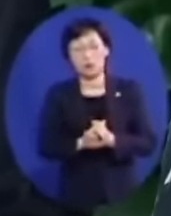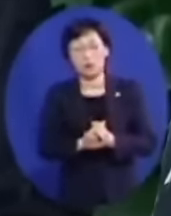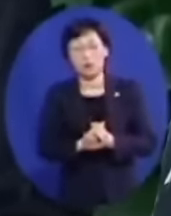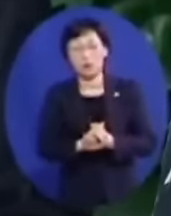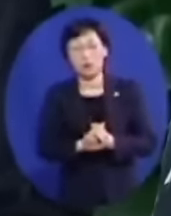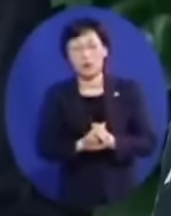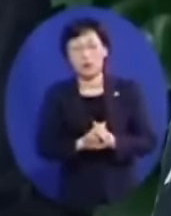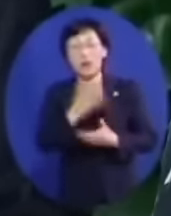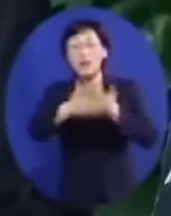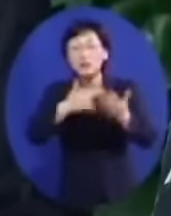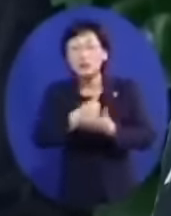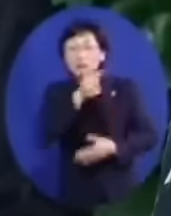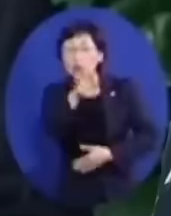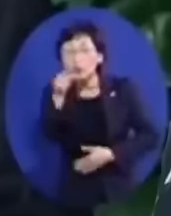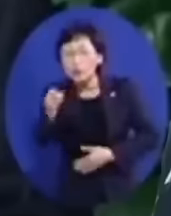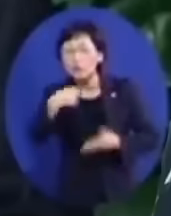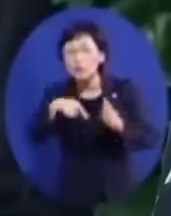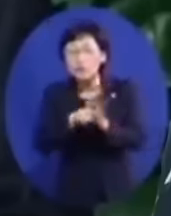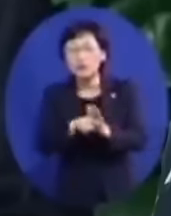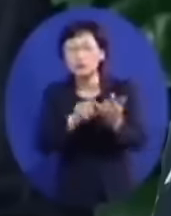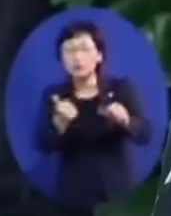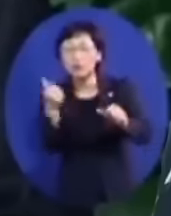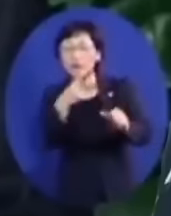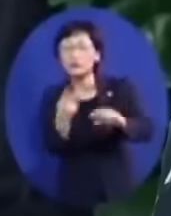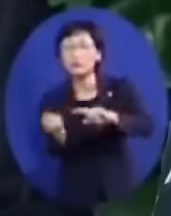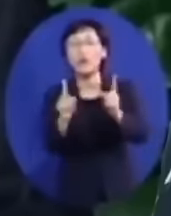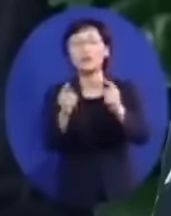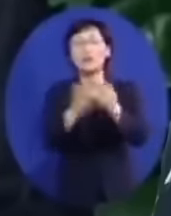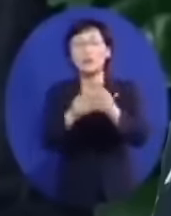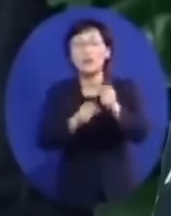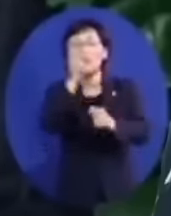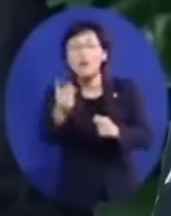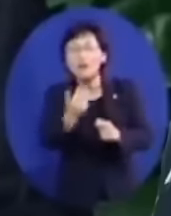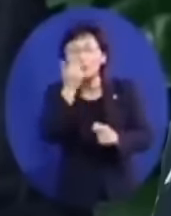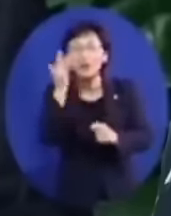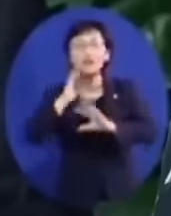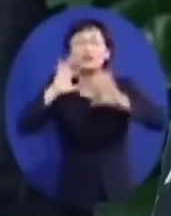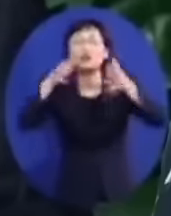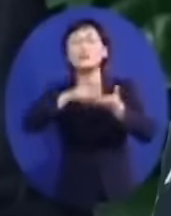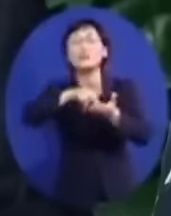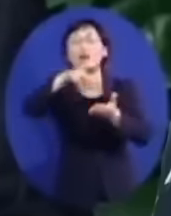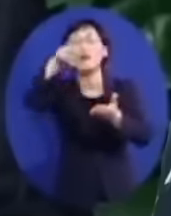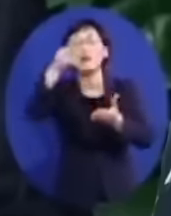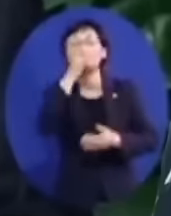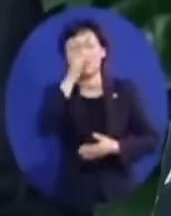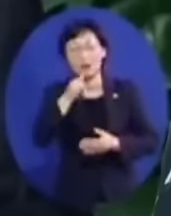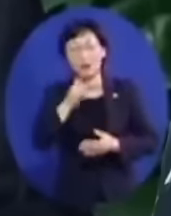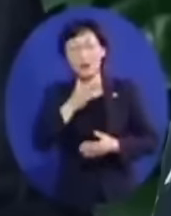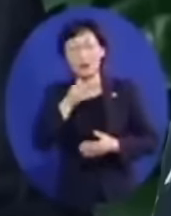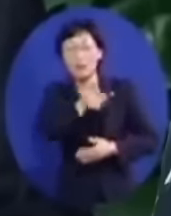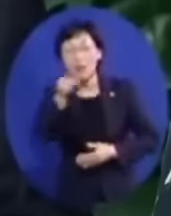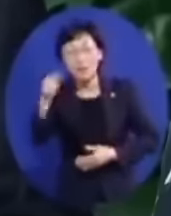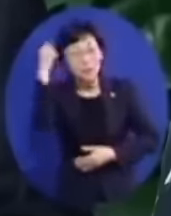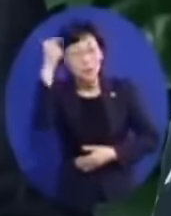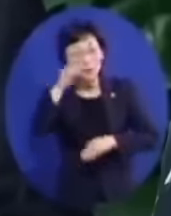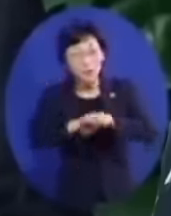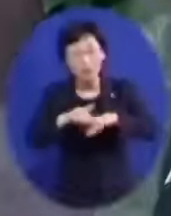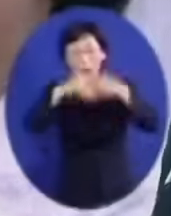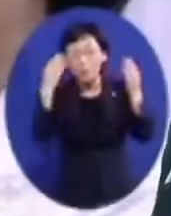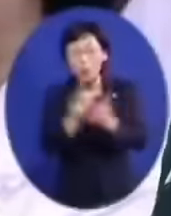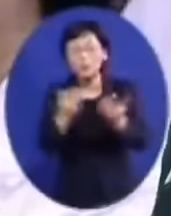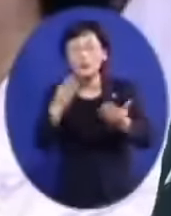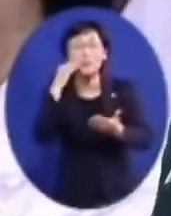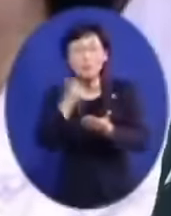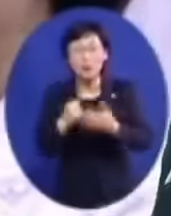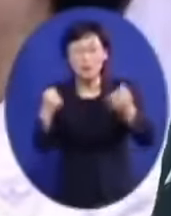내가 너를 위해서 죽었다가 부활함으로 너를 영생시켜서 천국에 데려갈 수 있다. 내 영혼이 잘됨과 같이 범사에 잘됨이라